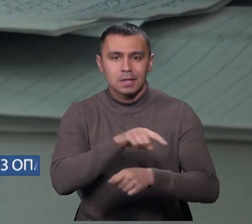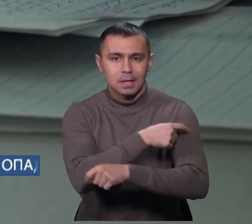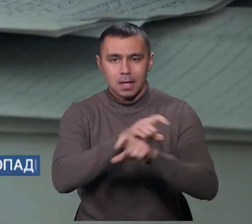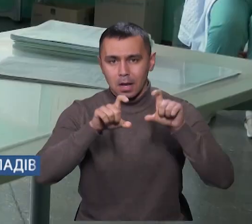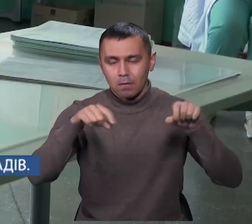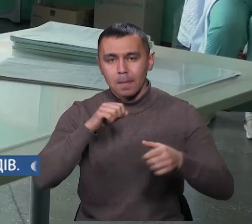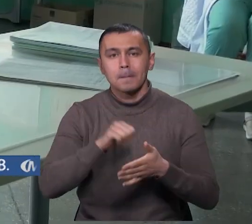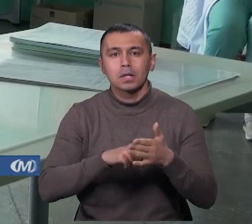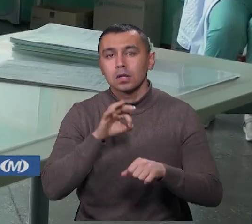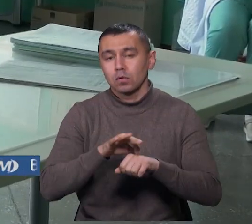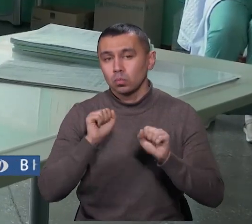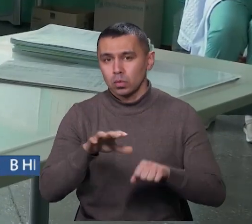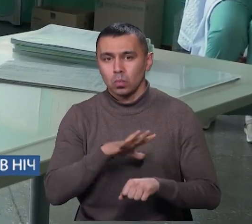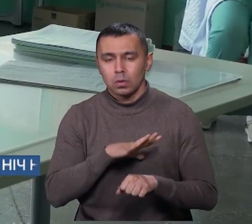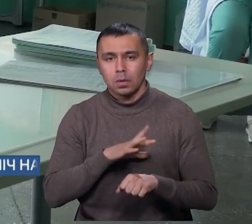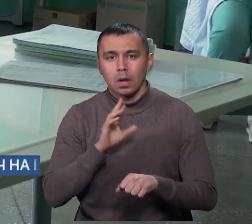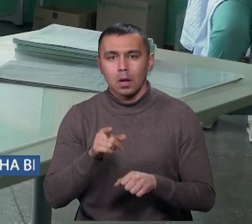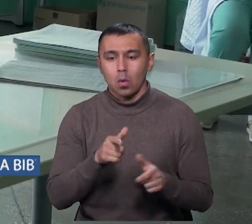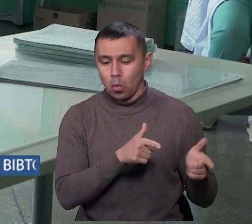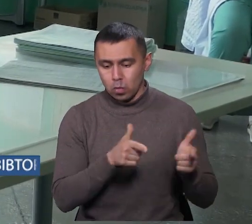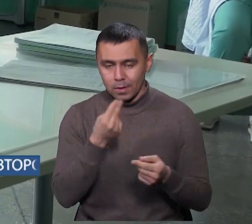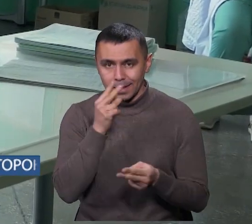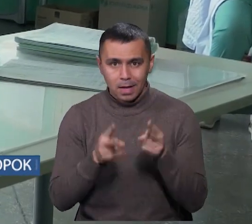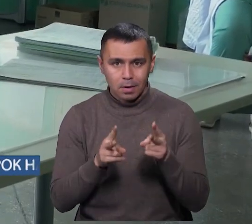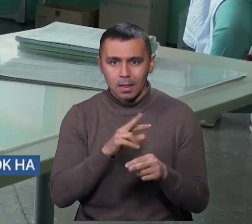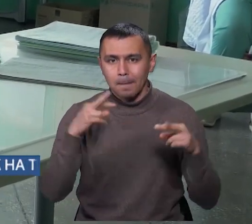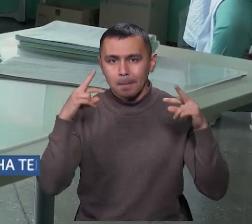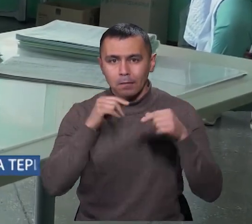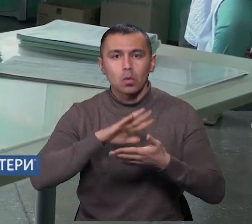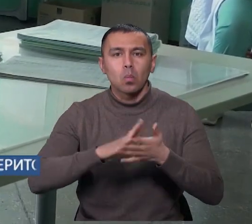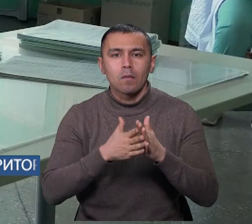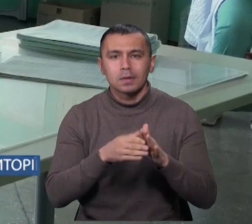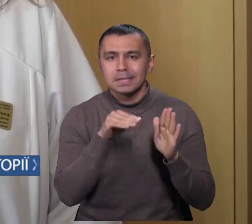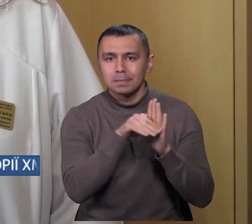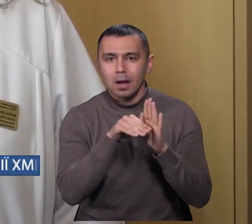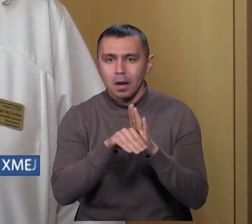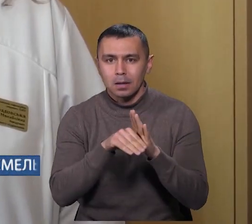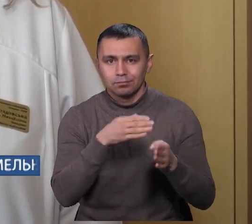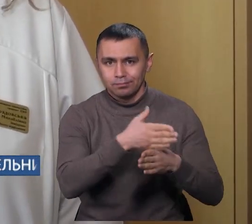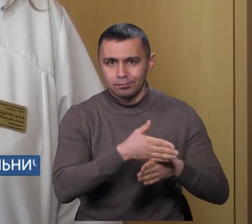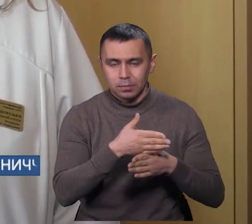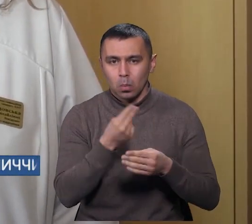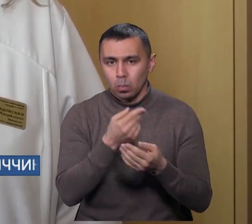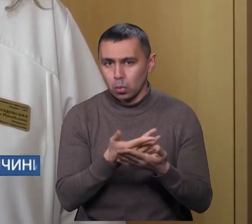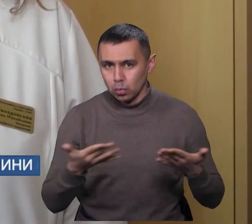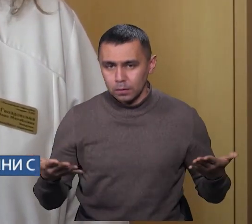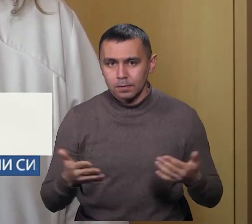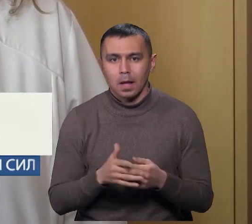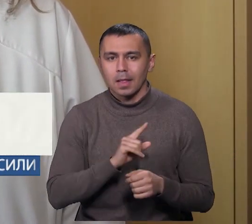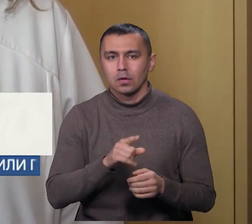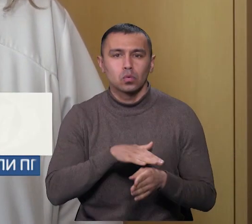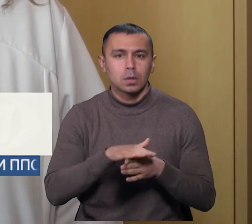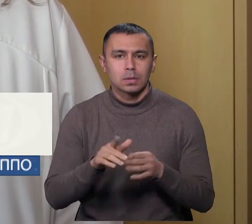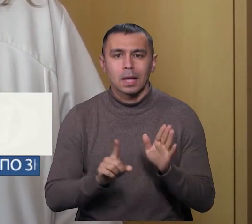кажуть, причиною захворювання могли стати як готові страви, так і неправильні умови зберігання продуктів. Тобто не витримується